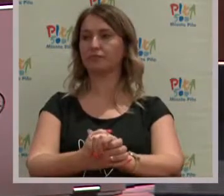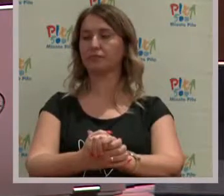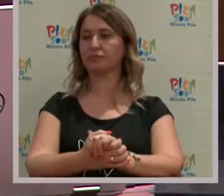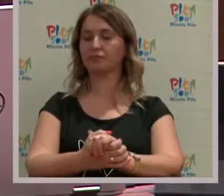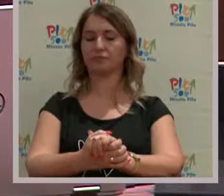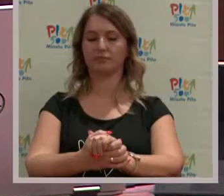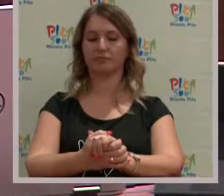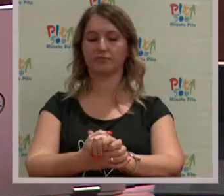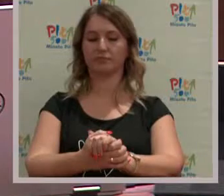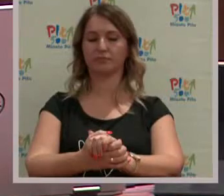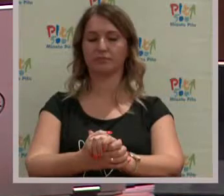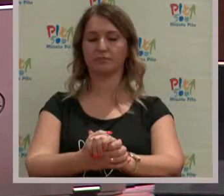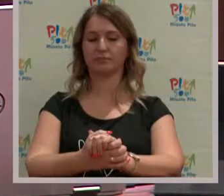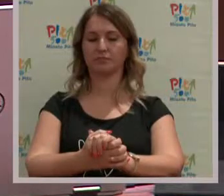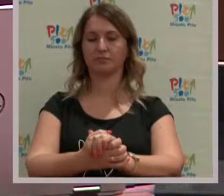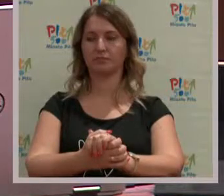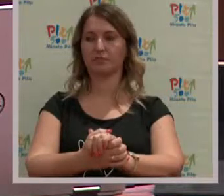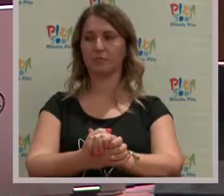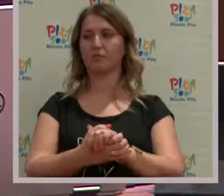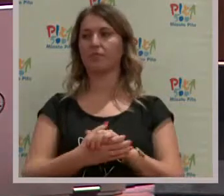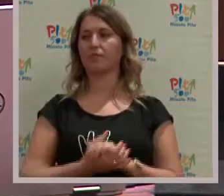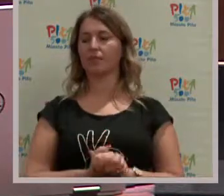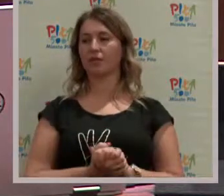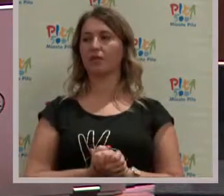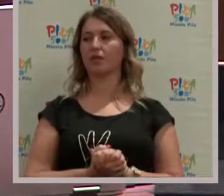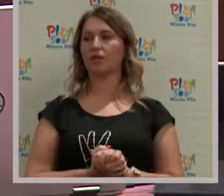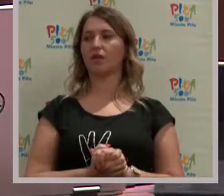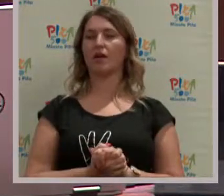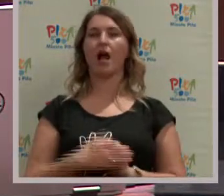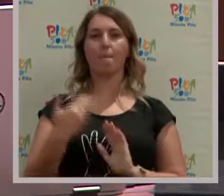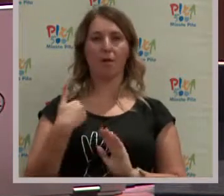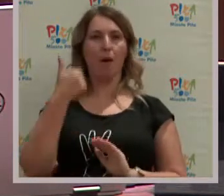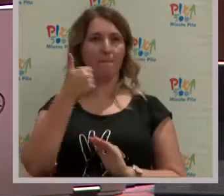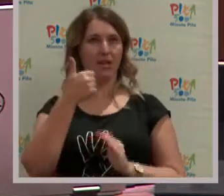wersja tej zaproponowanej Wysokiej Radzie uchwały